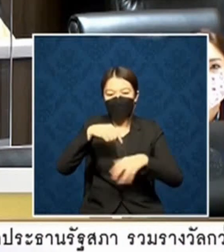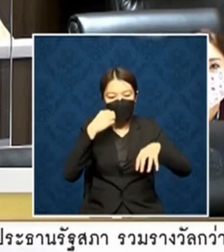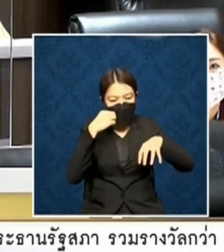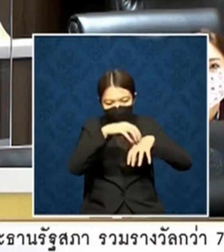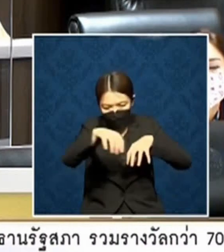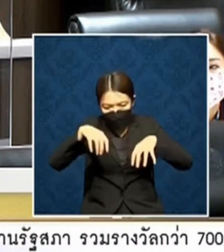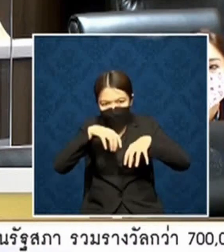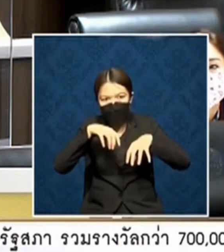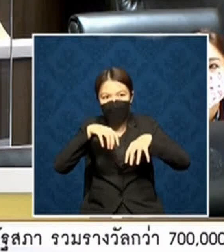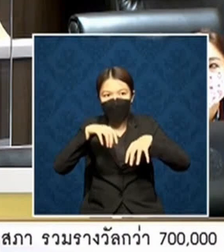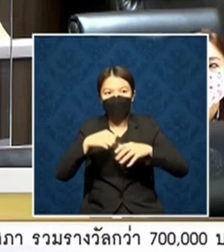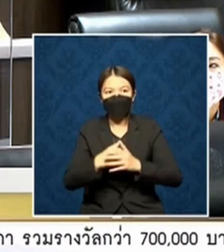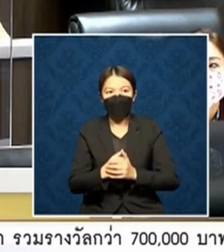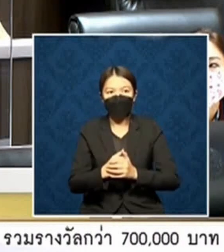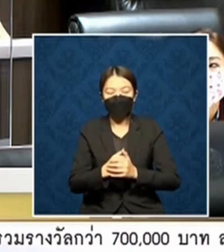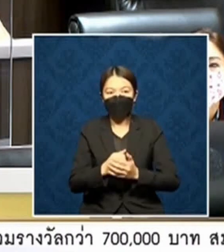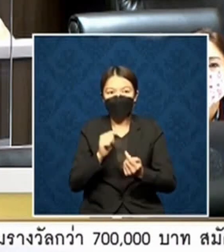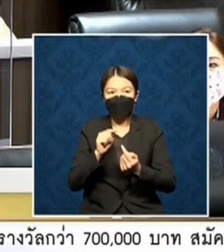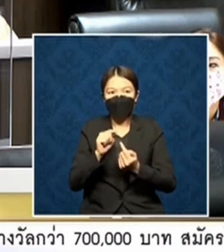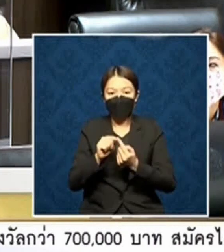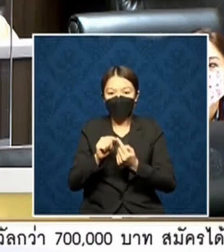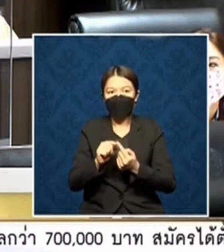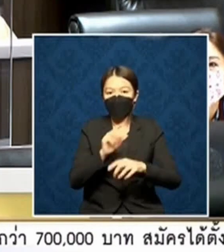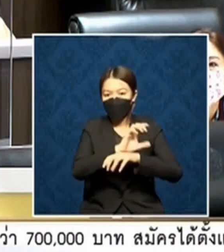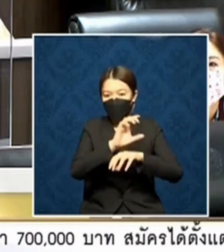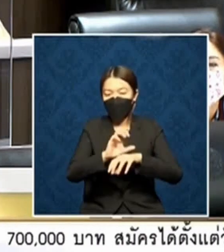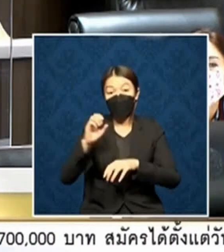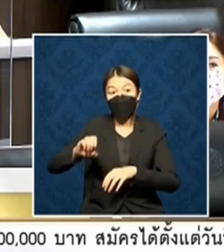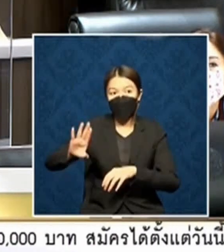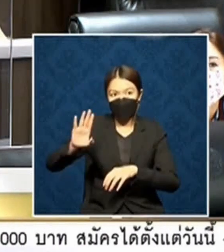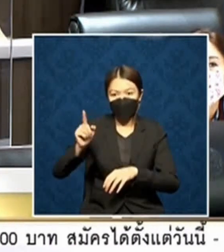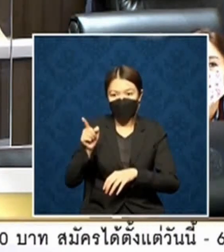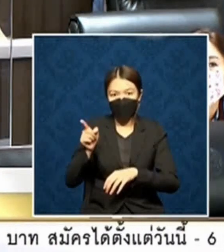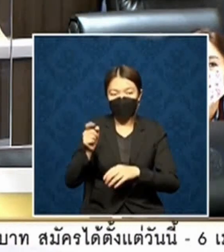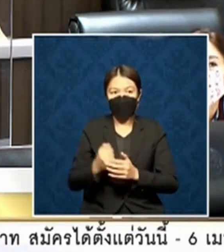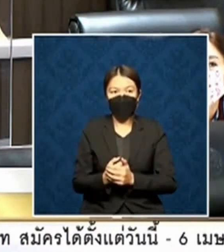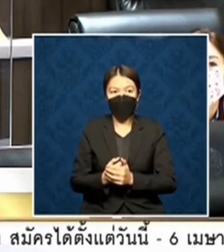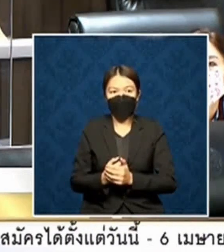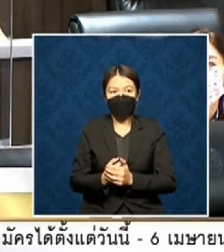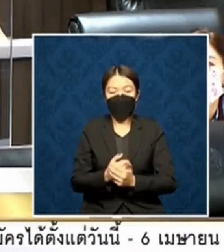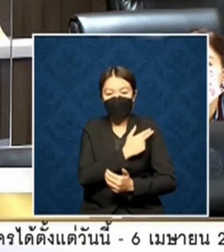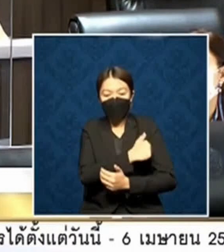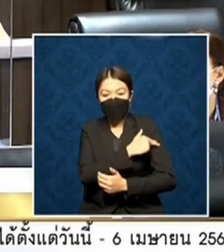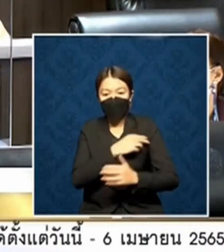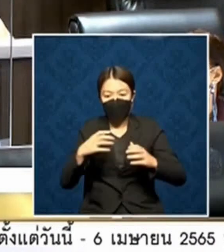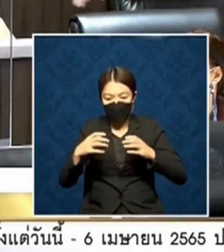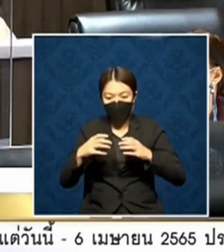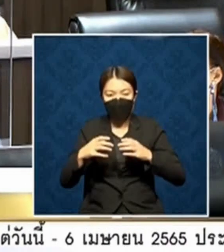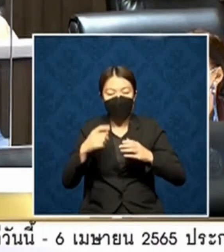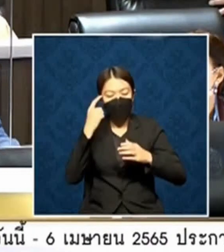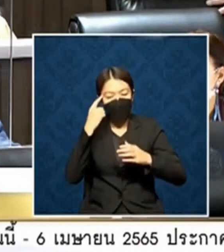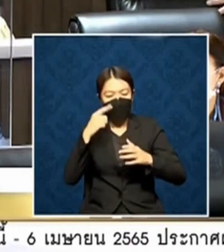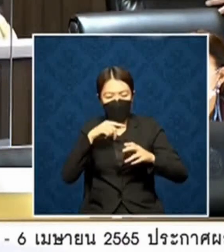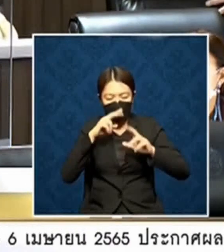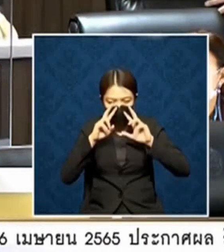บ ประธานครับ โดยเฉพาะกรณีของอัคราบริษัทอัครานะครับได้มีคณะแพทย์กลุ่มหนึ่งนะครับได้เคยไปตรวจ